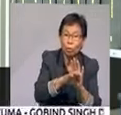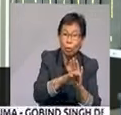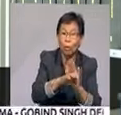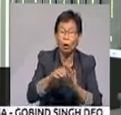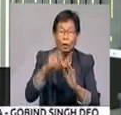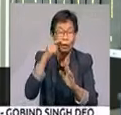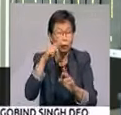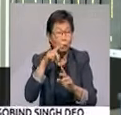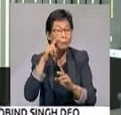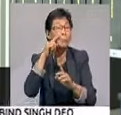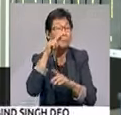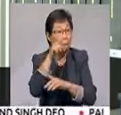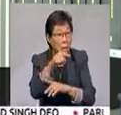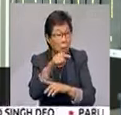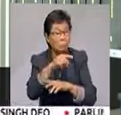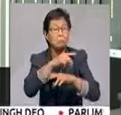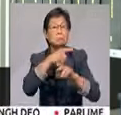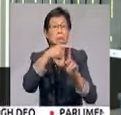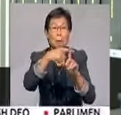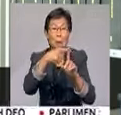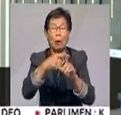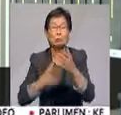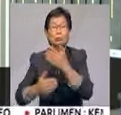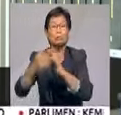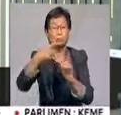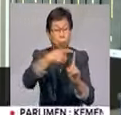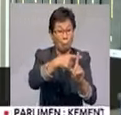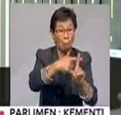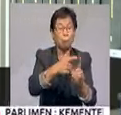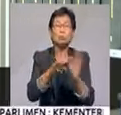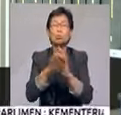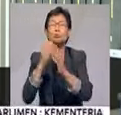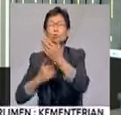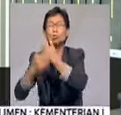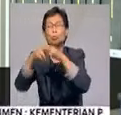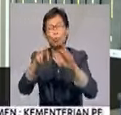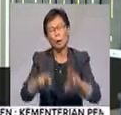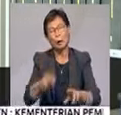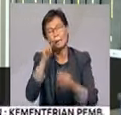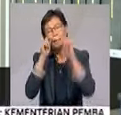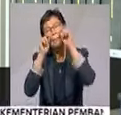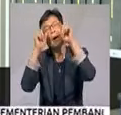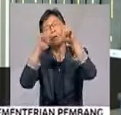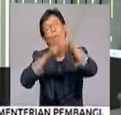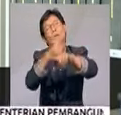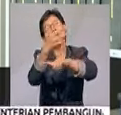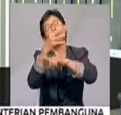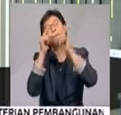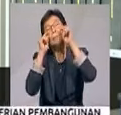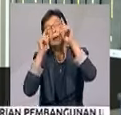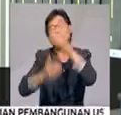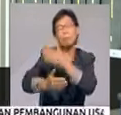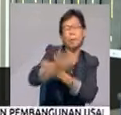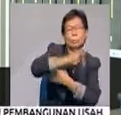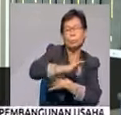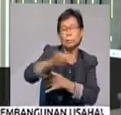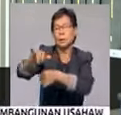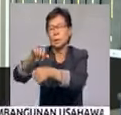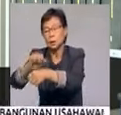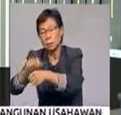sebelum ini rakyat bangun mungkin pukul 5-6 pagi untuk pergi ke tempat kerja, tetapi